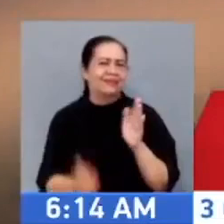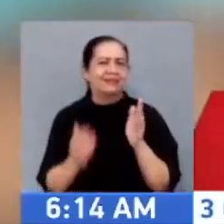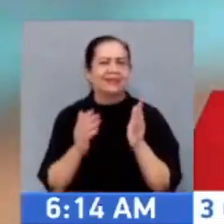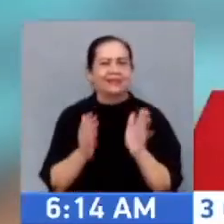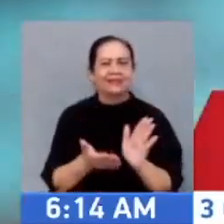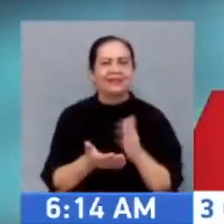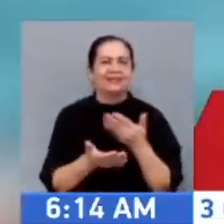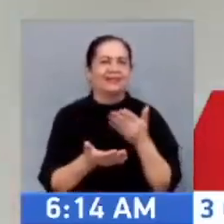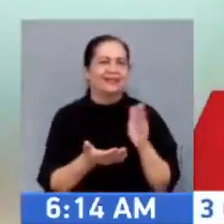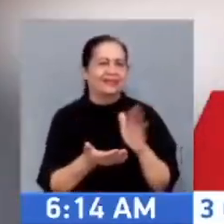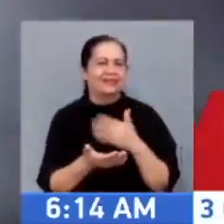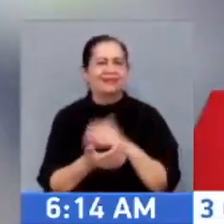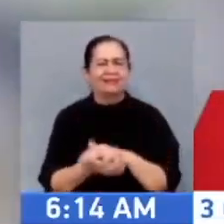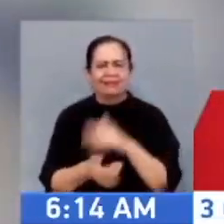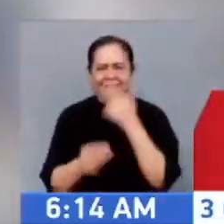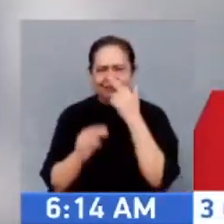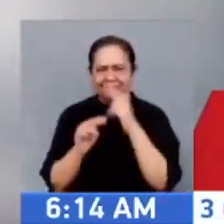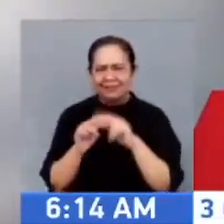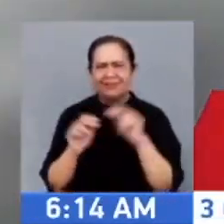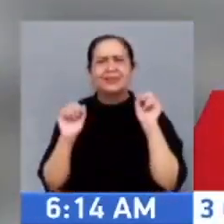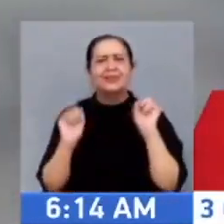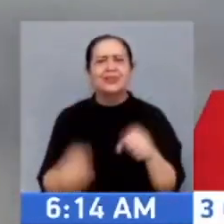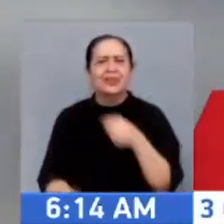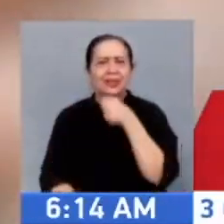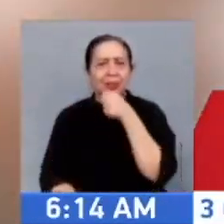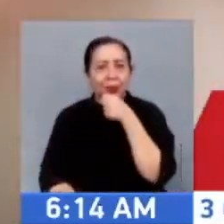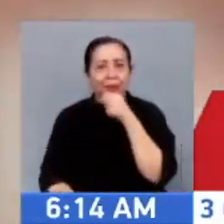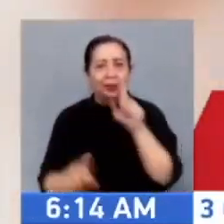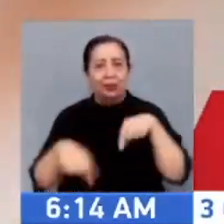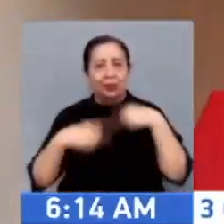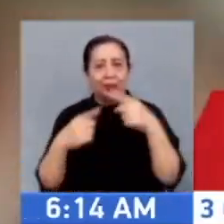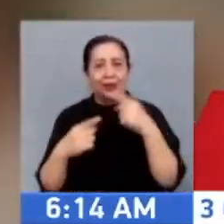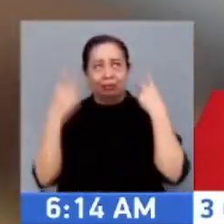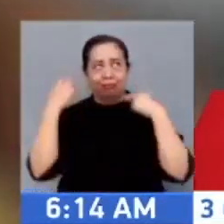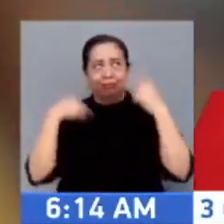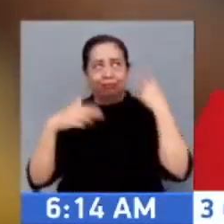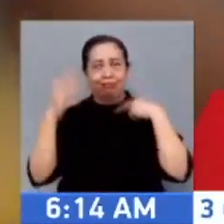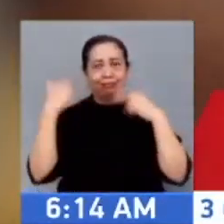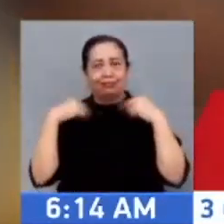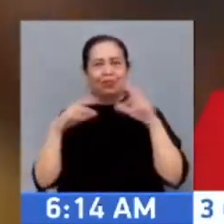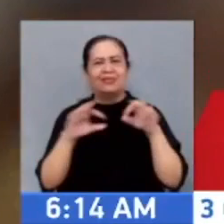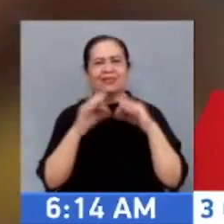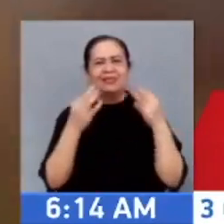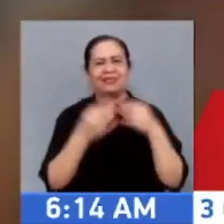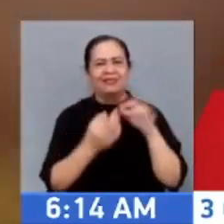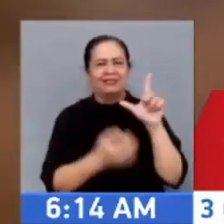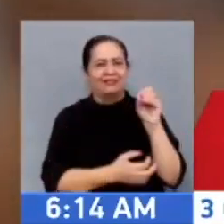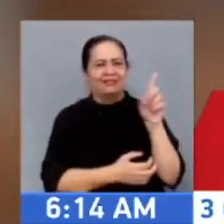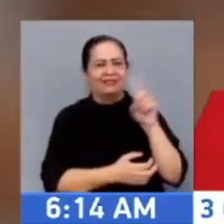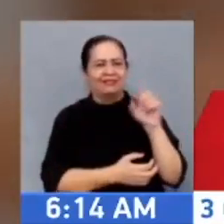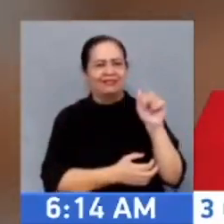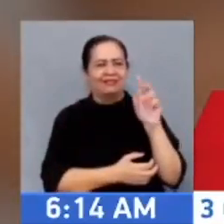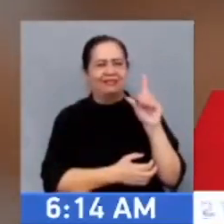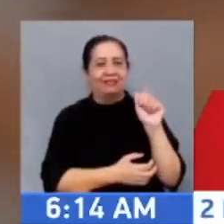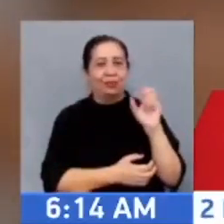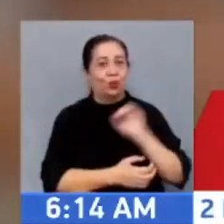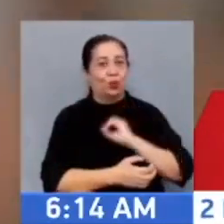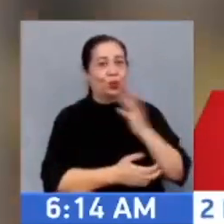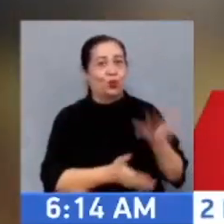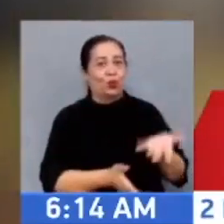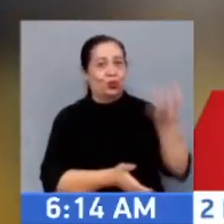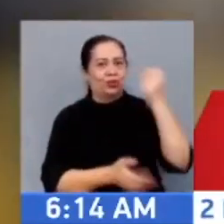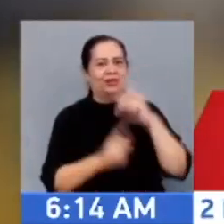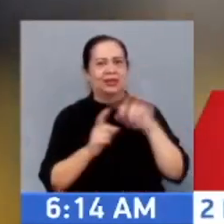Pwede kasing mag-videoke habang nagpapagupit. Gusto raw kasi ng pamilya Luzada na may-ari ng barbershop na maging kakaiba